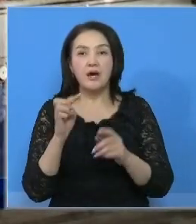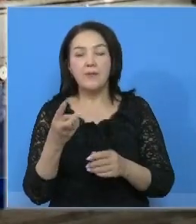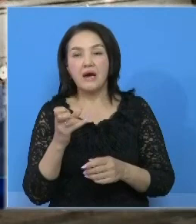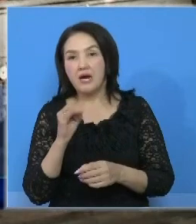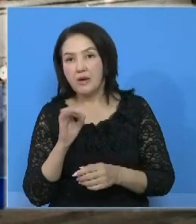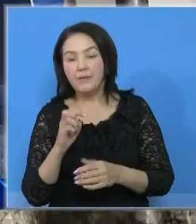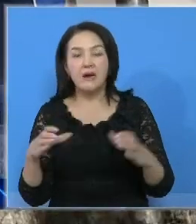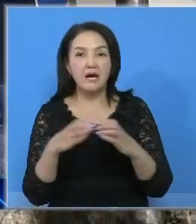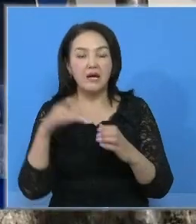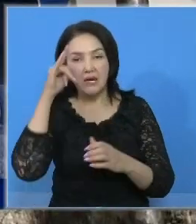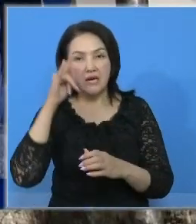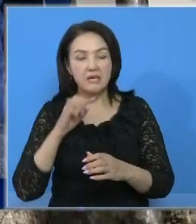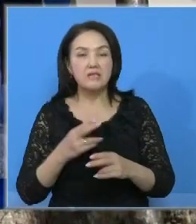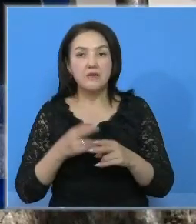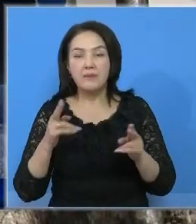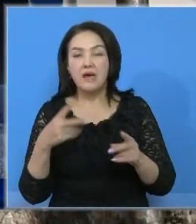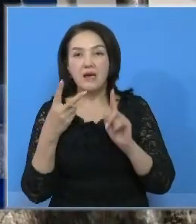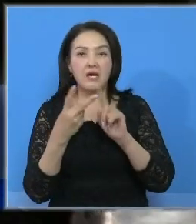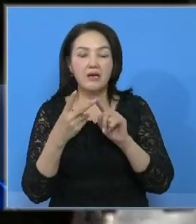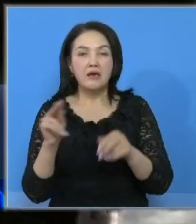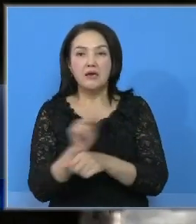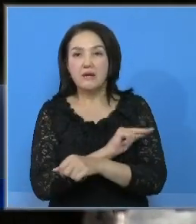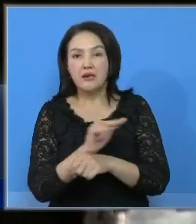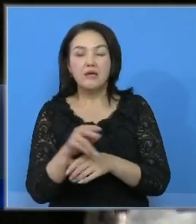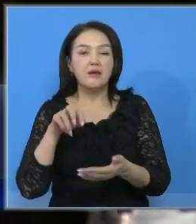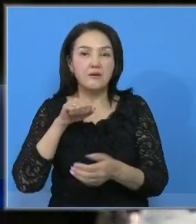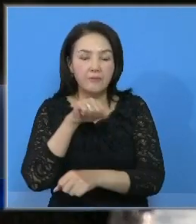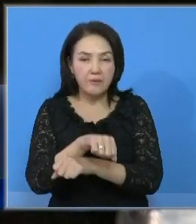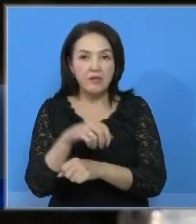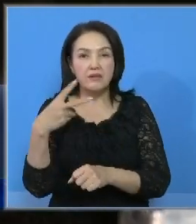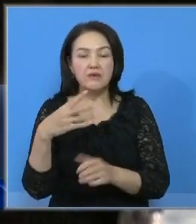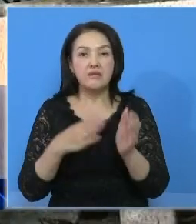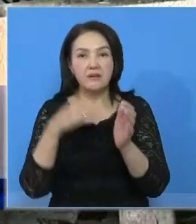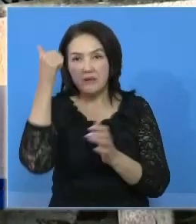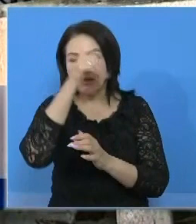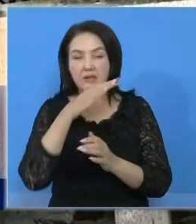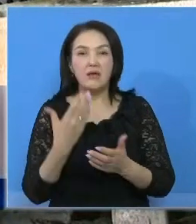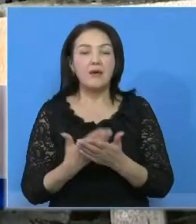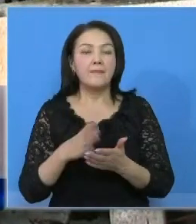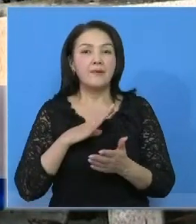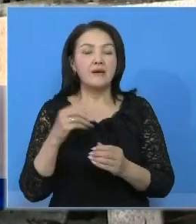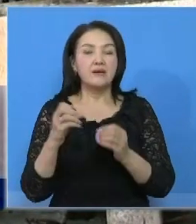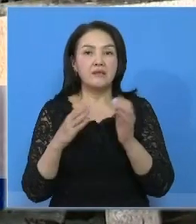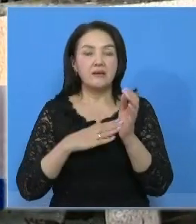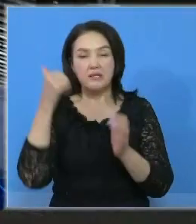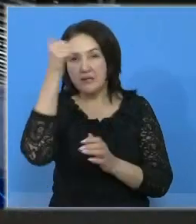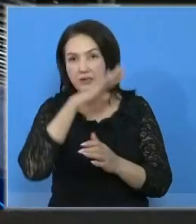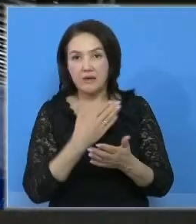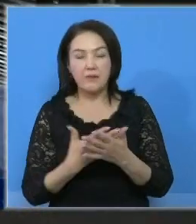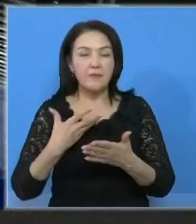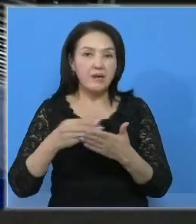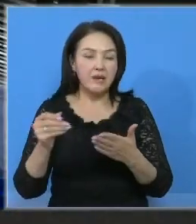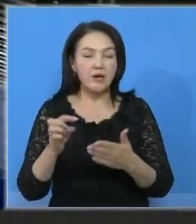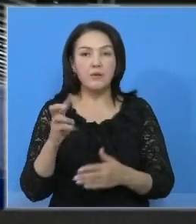на балансе компании «Казахстан Теміржолы», а второе – ремонтное, простаивающее с 2009 года предприятие. В 2019 году его приобрело